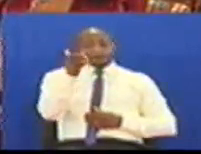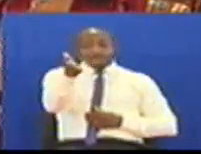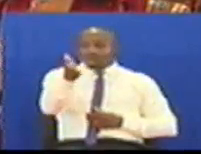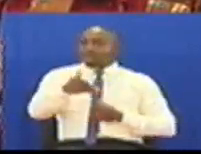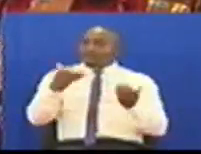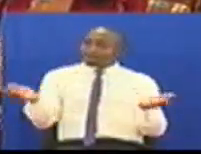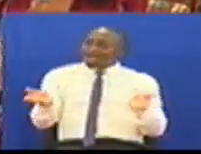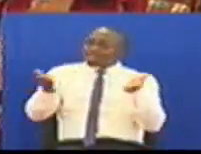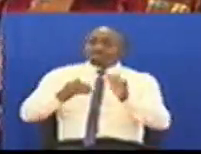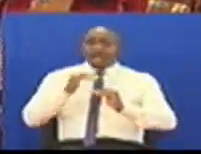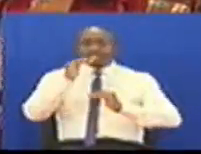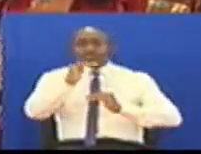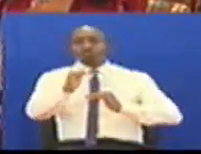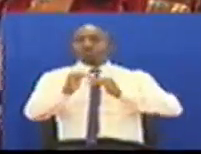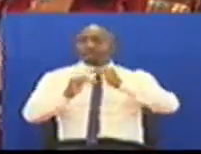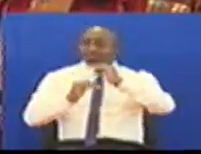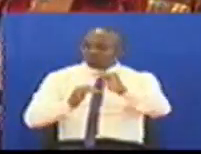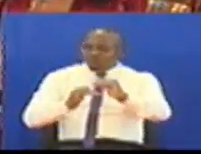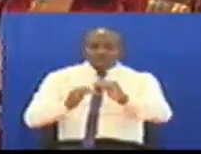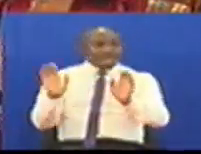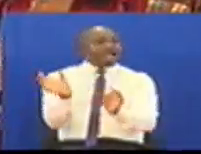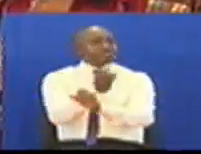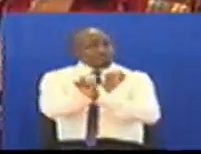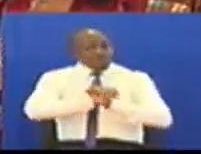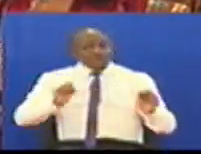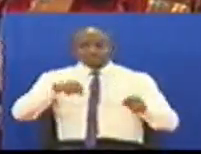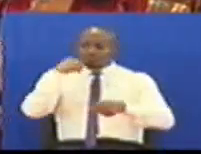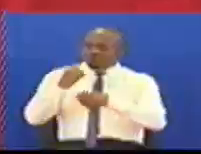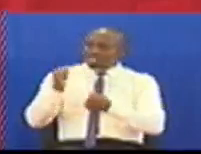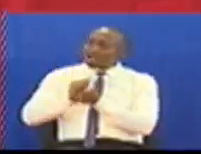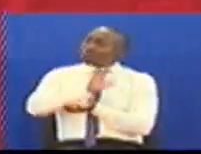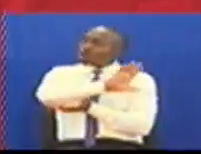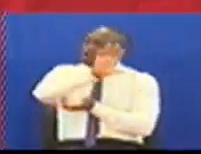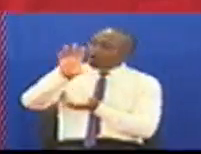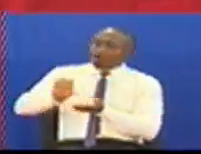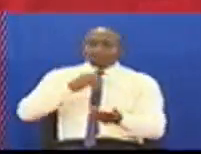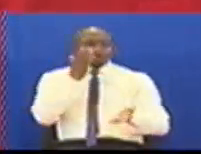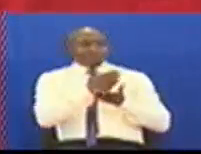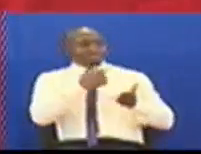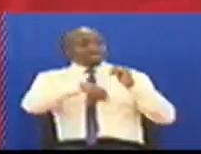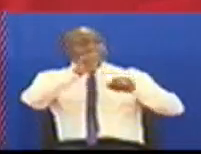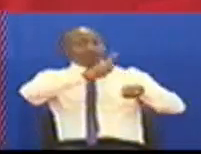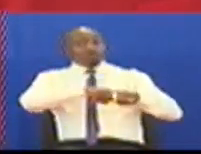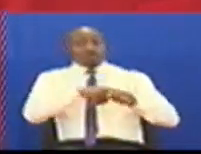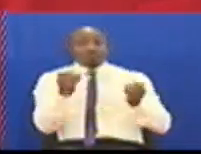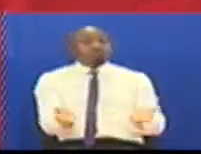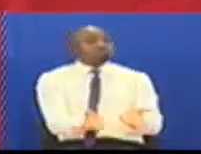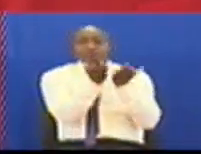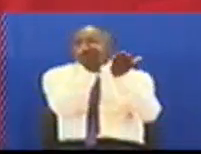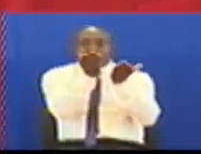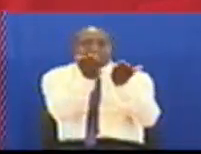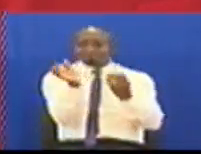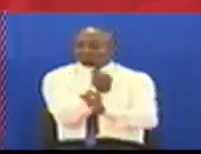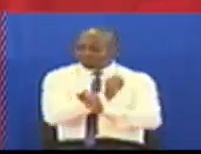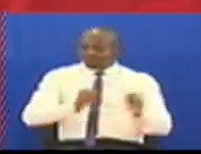maendeleo ni hatua kwa hatua. Hauwezi ukafanya mambo yako yote ukayakamilisha kwa wakati mmoja. Hata sisi humu